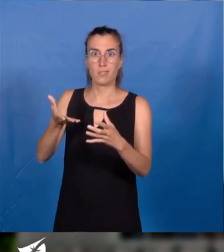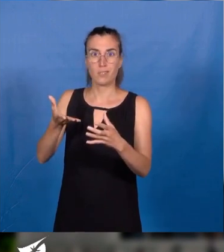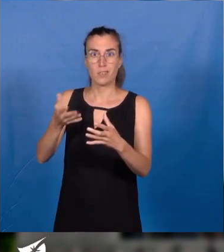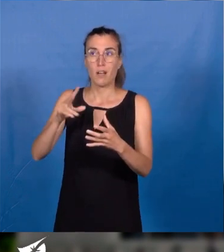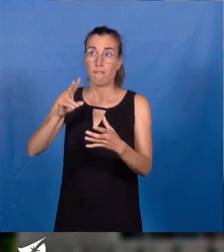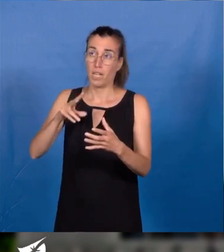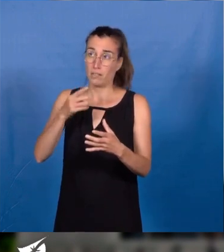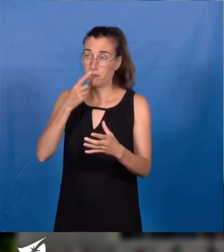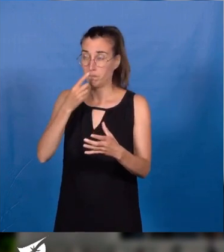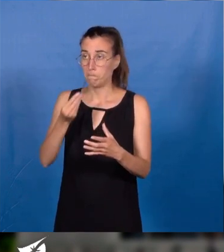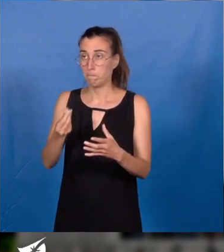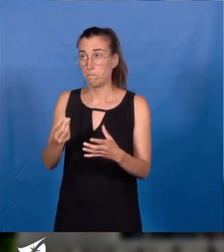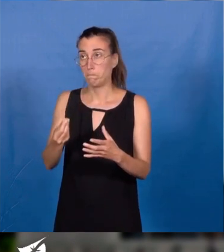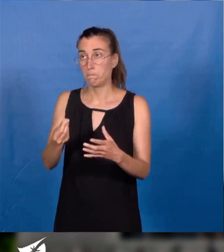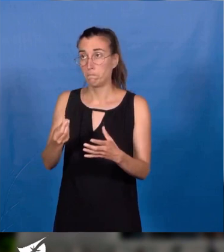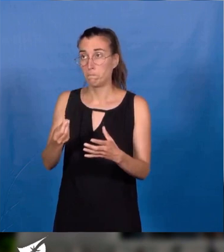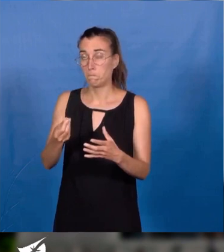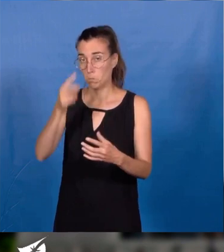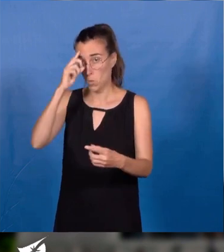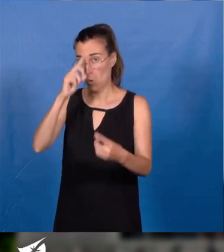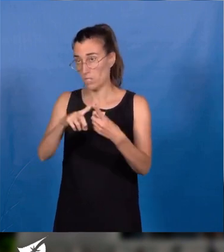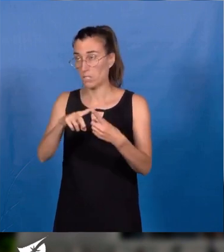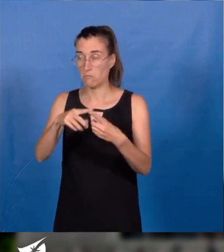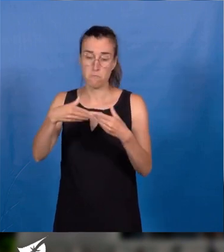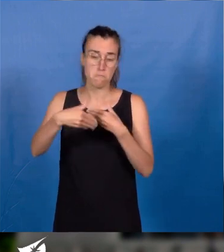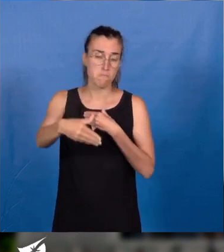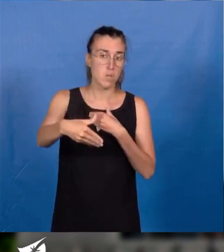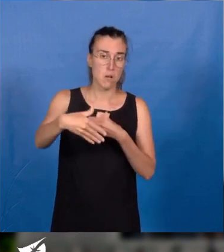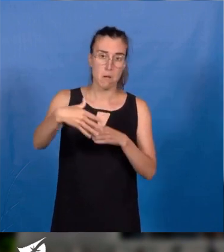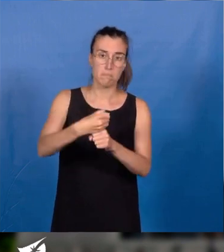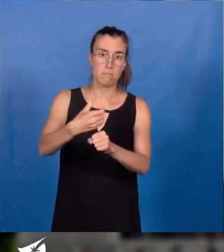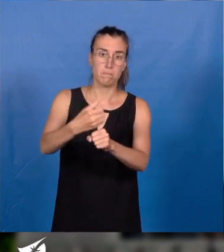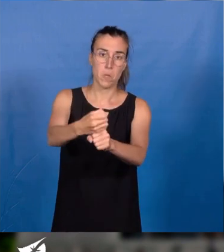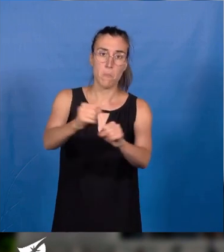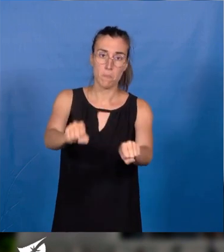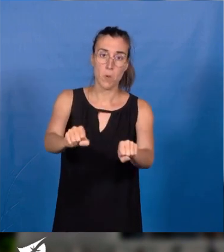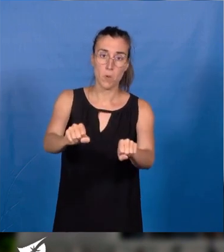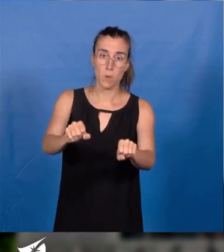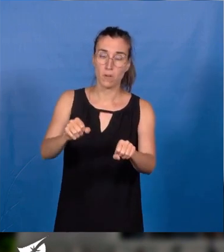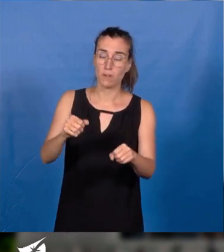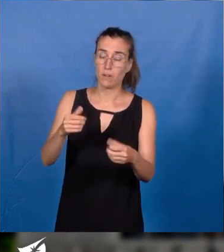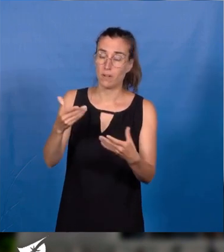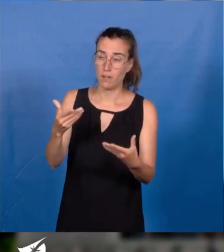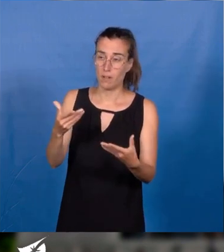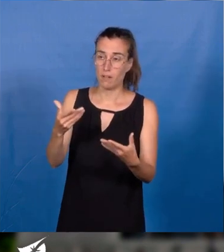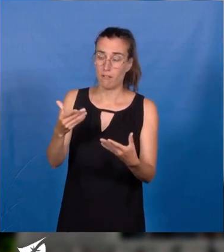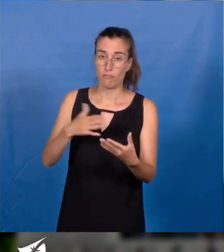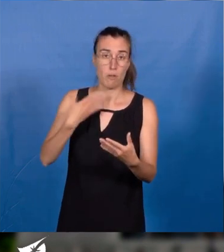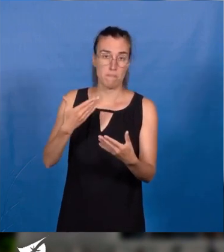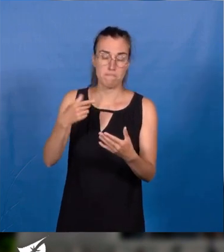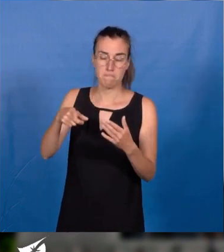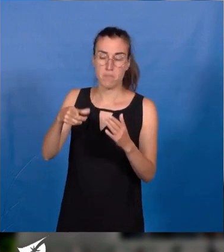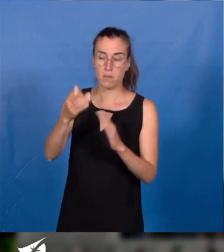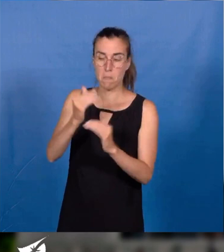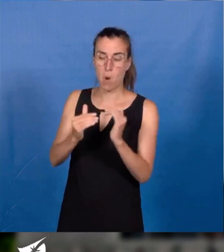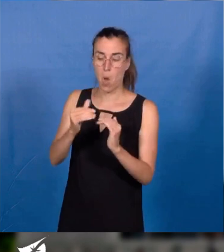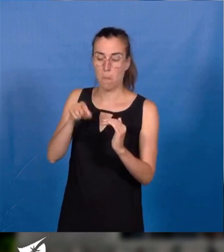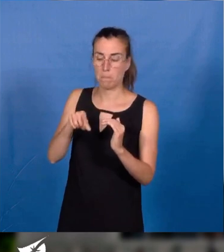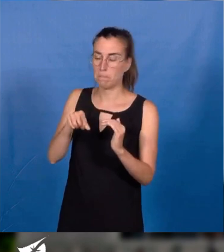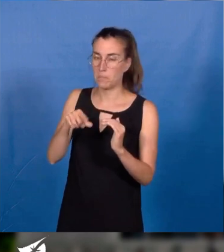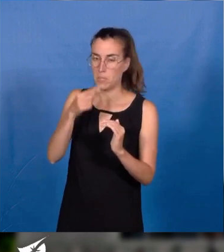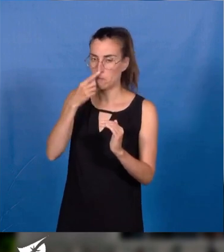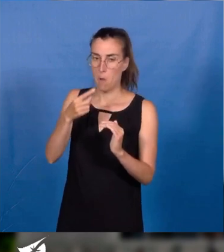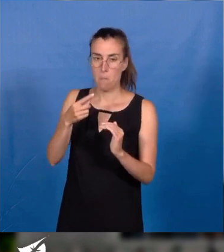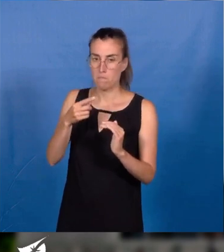atteindrons effectivement les objectifs que Pascal a signalés grâce à cet outil. C'est aussi un travail, effectivement,